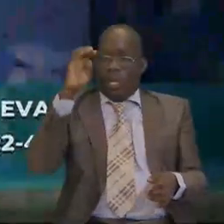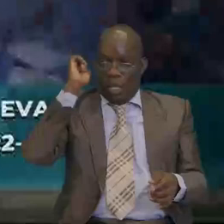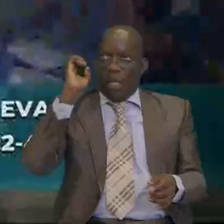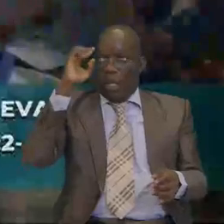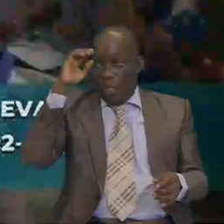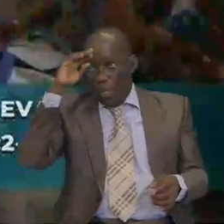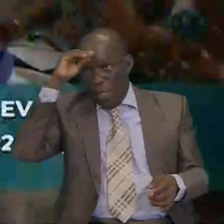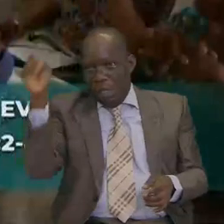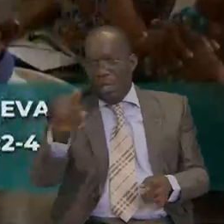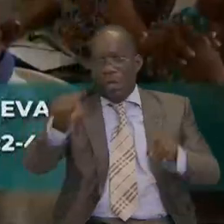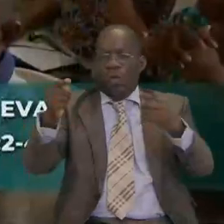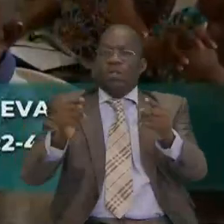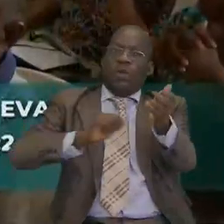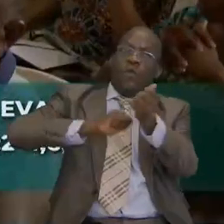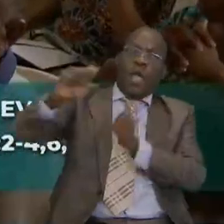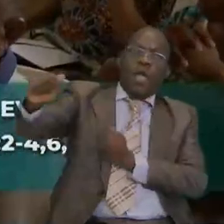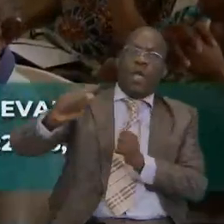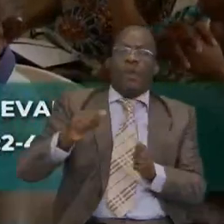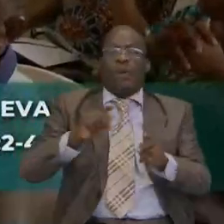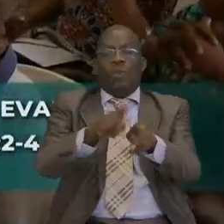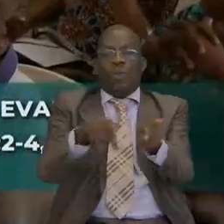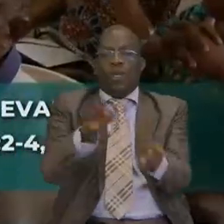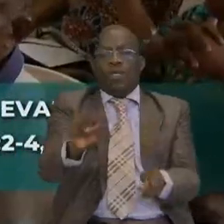différents endroits.